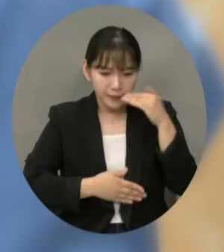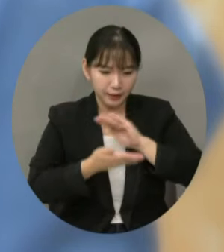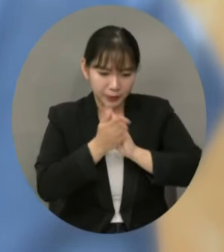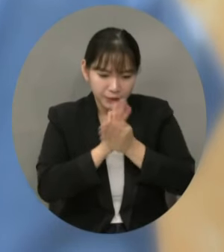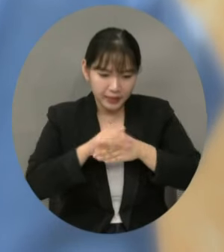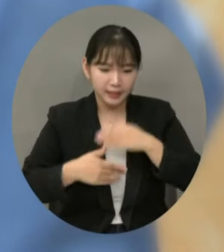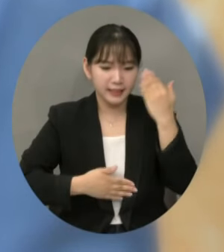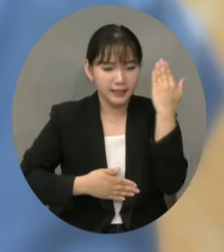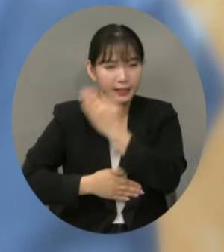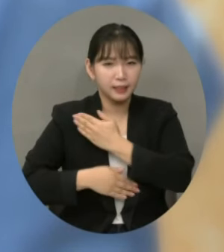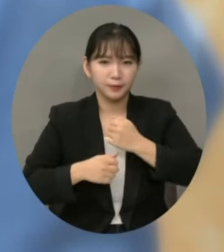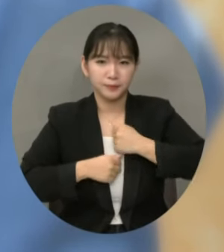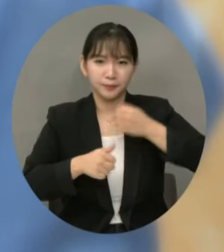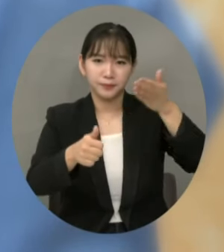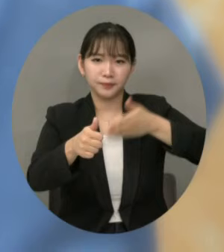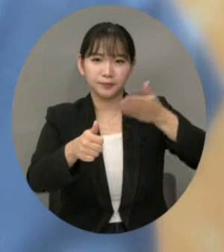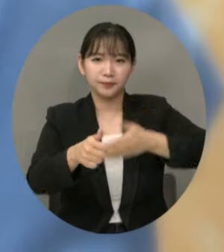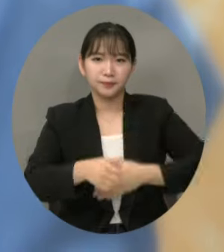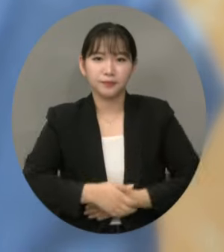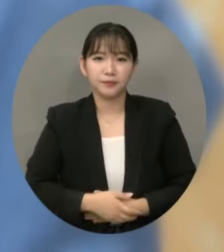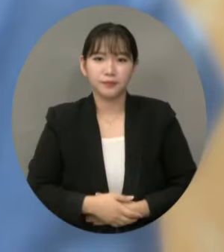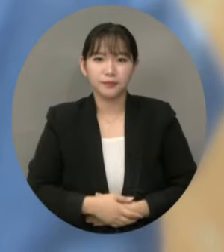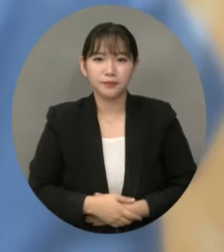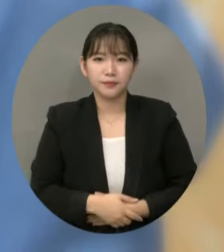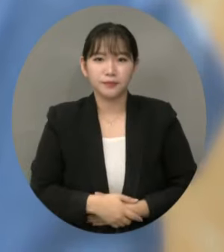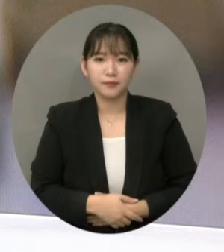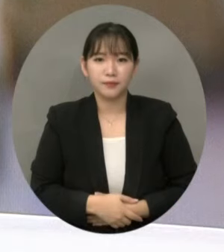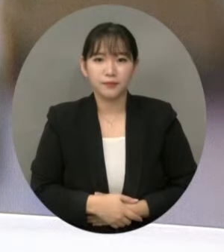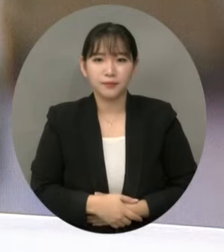예방수칙 준수가 당부되고 있습니다.